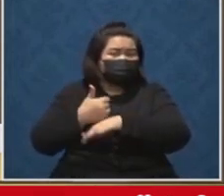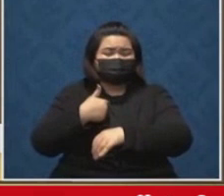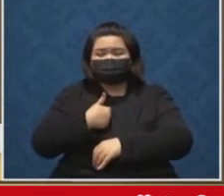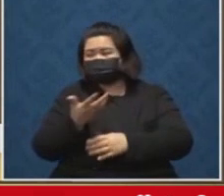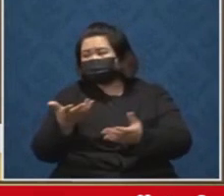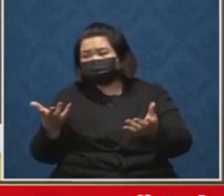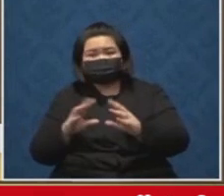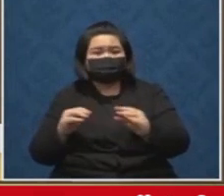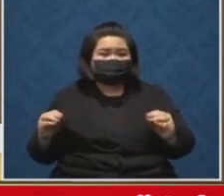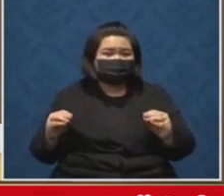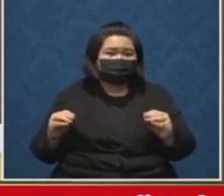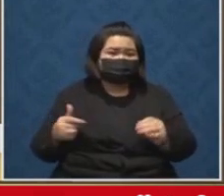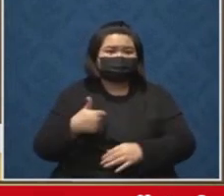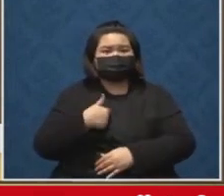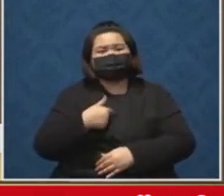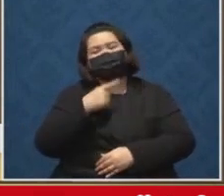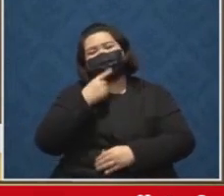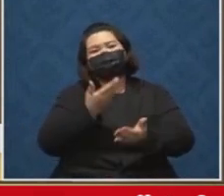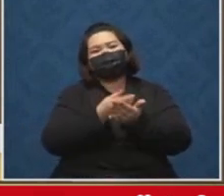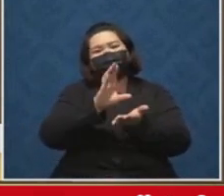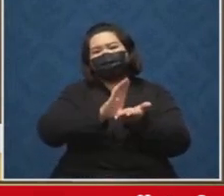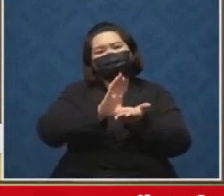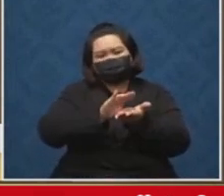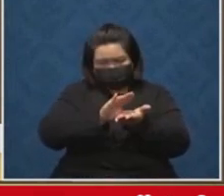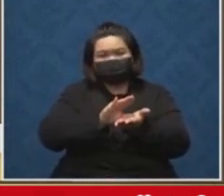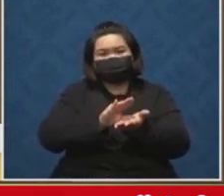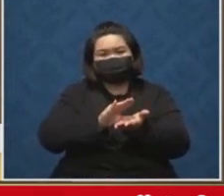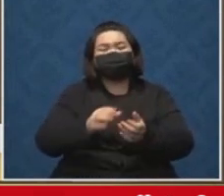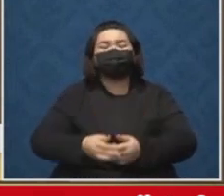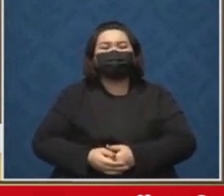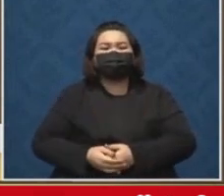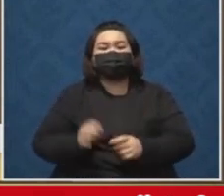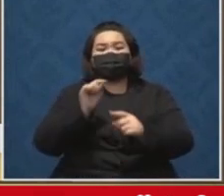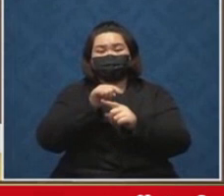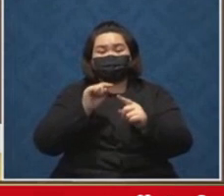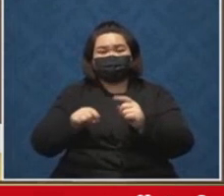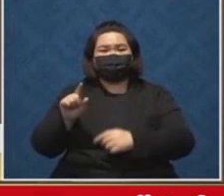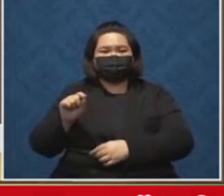านประธานผมต้องตัดอันนี้คือเหตุผลต้องตัดว่าร้อยละ20